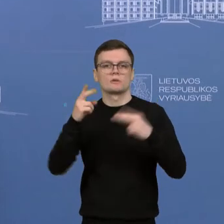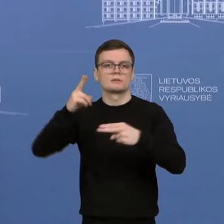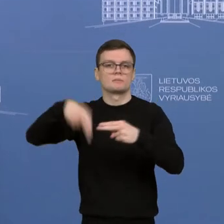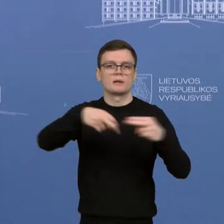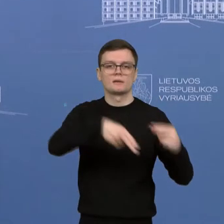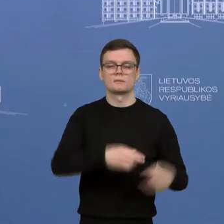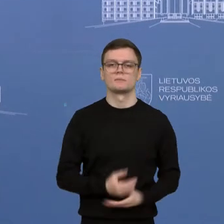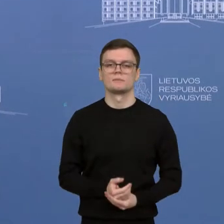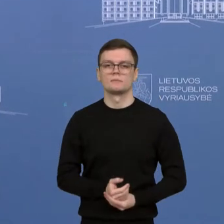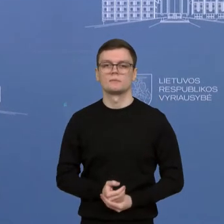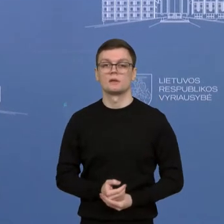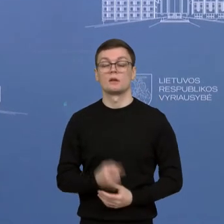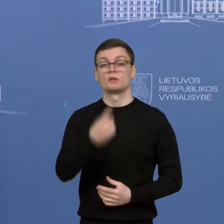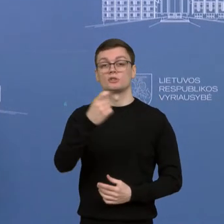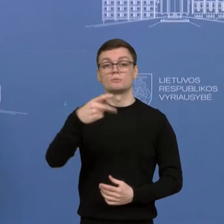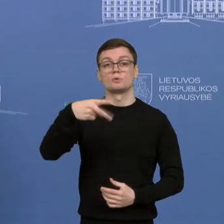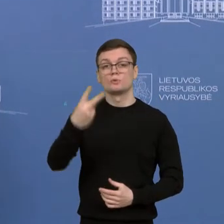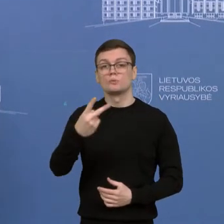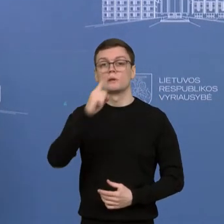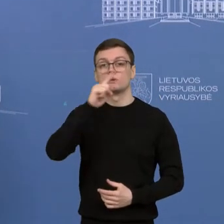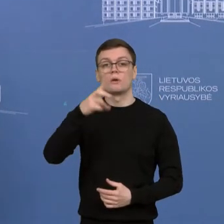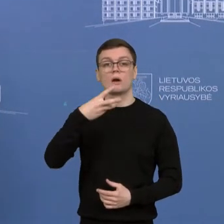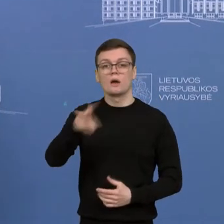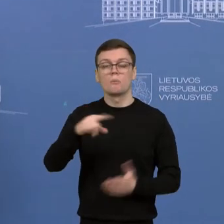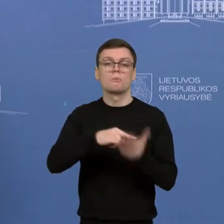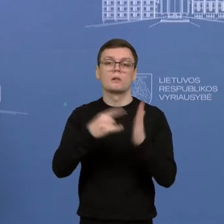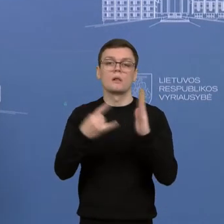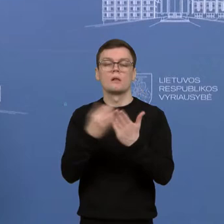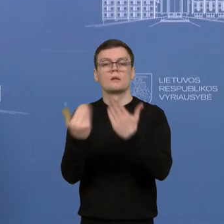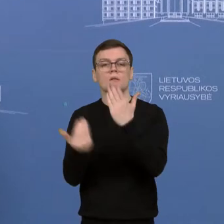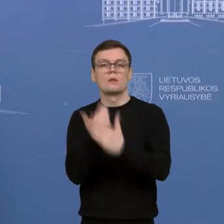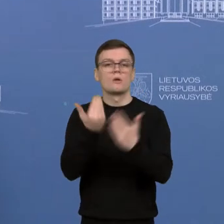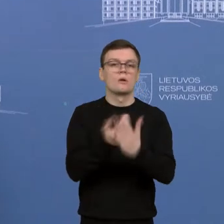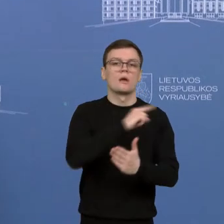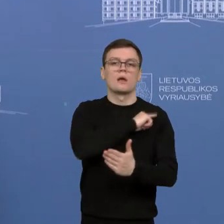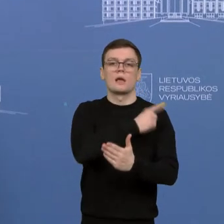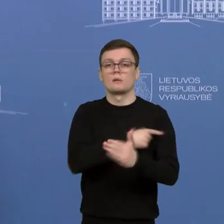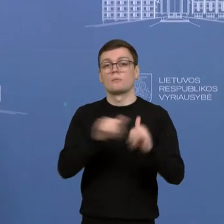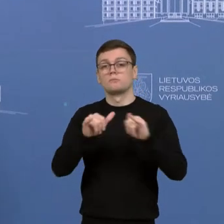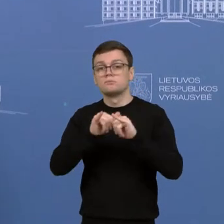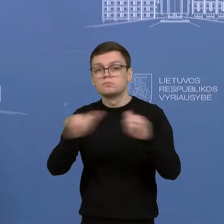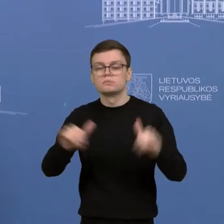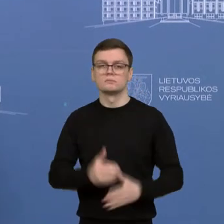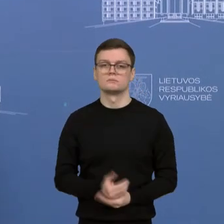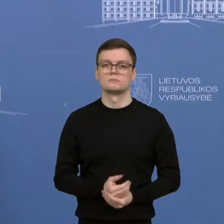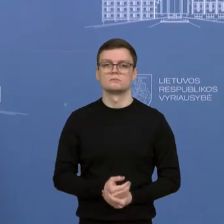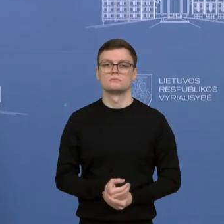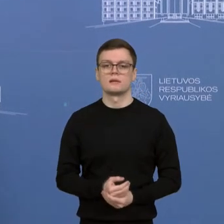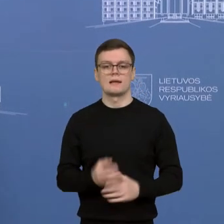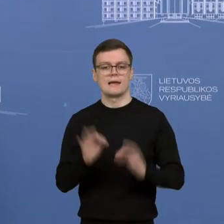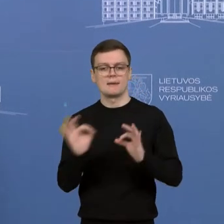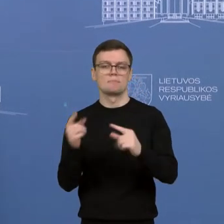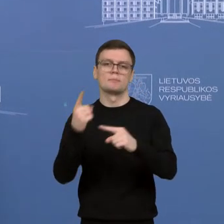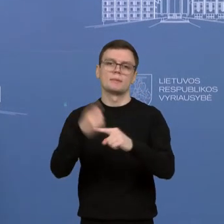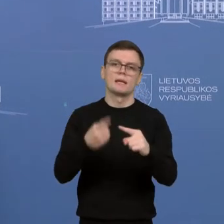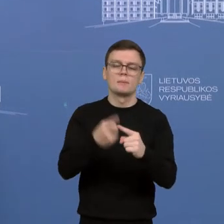102 milijonai eurų yra numatyta atsinaujinančių energijos išteklių plėtrai ir efektyvumo priemonių diegimai centralizuotame